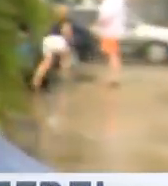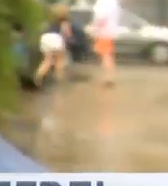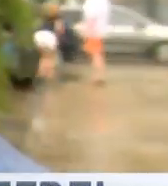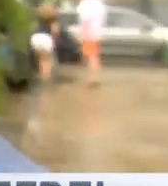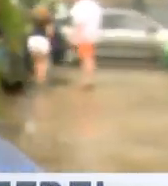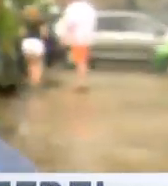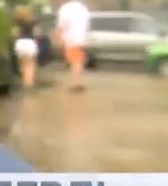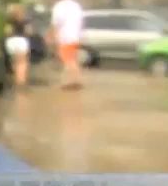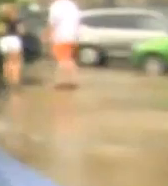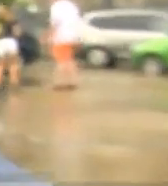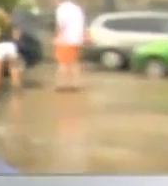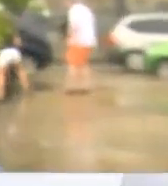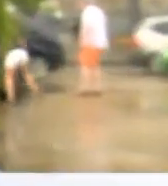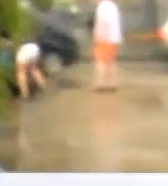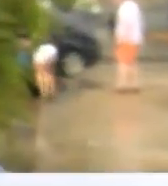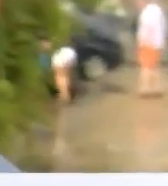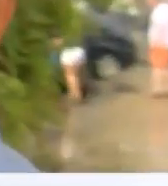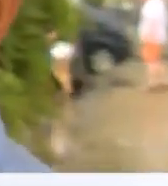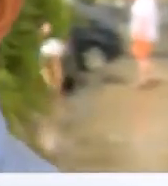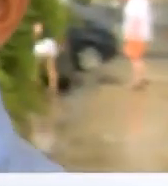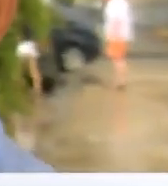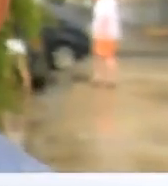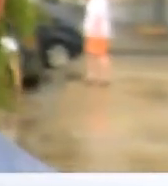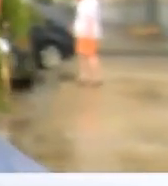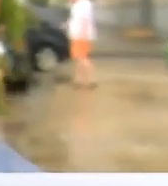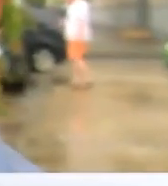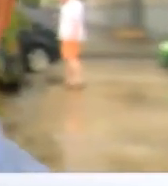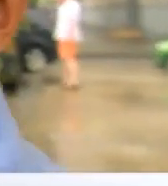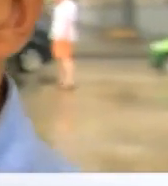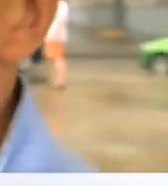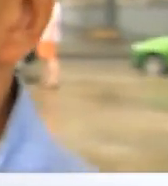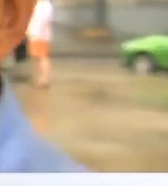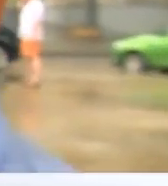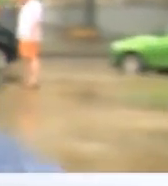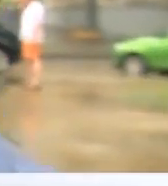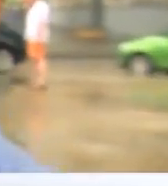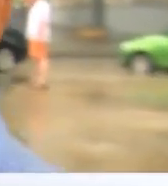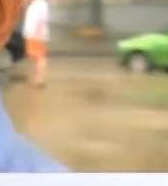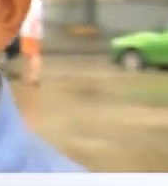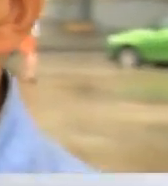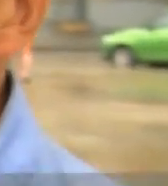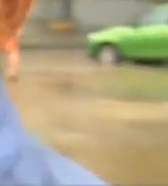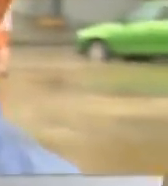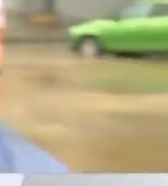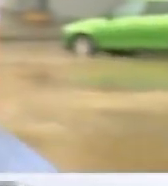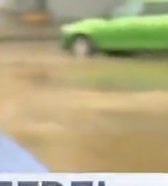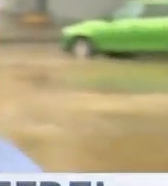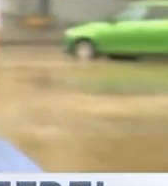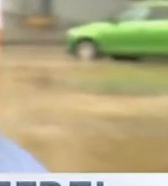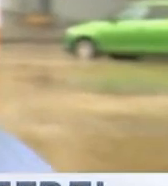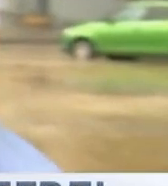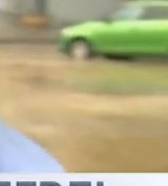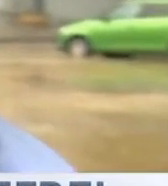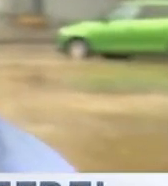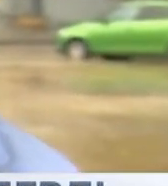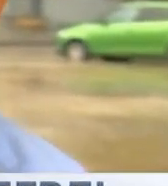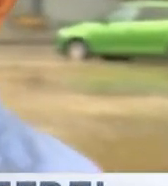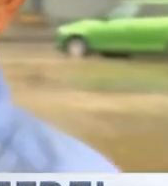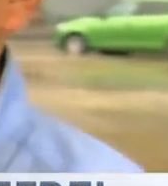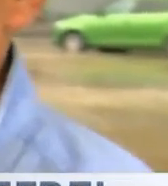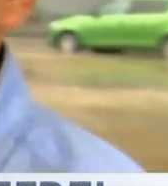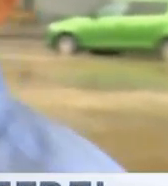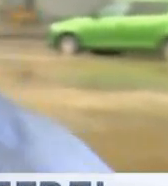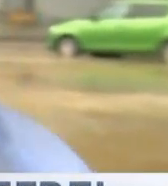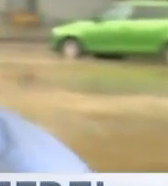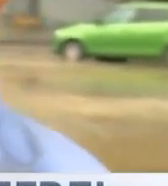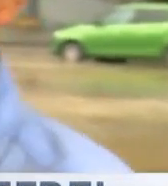Құрылысқа жауапты жобалау қызметінің қателігі болуы мүмкін. Сонымен қатар уақыттың тығыздығынан нысанды асығып салды. Ол да өз әсерін